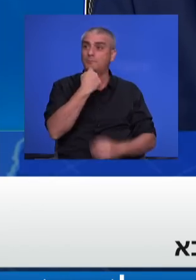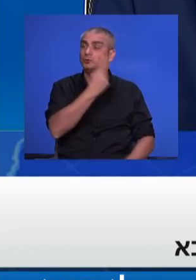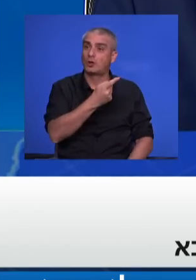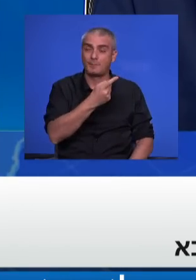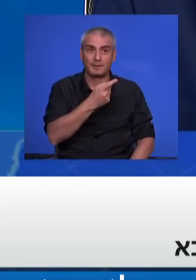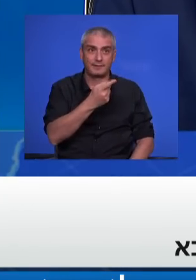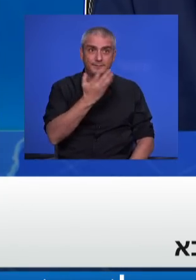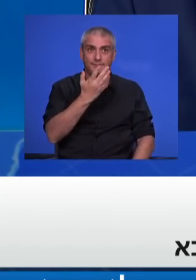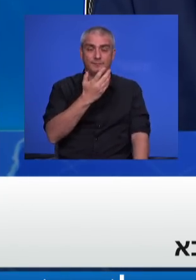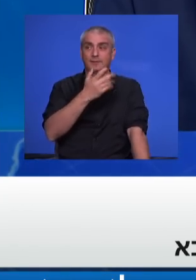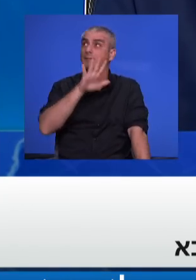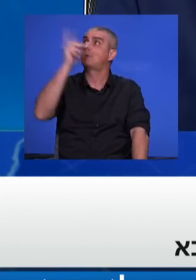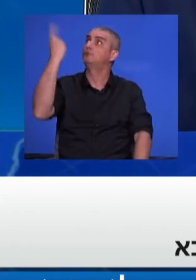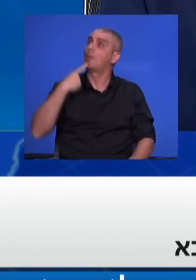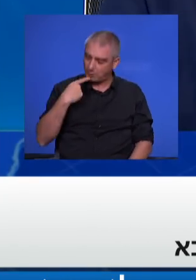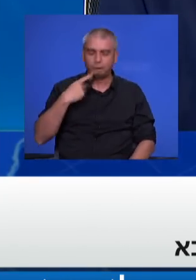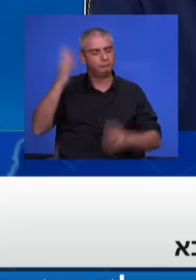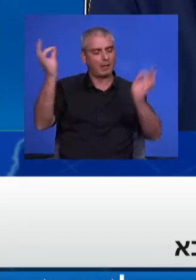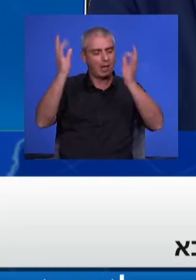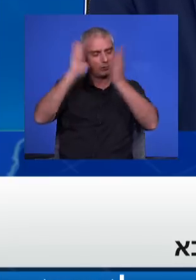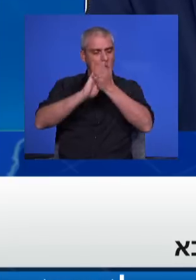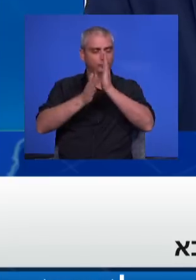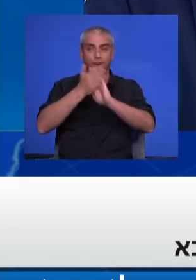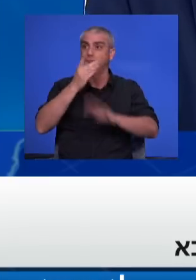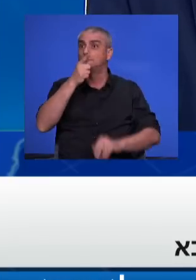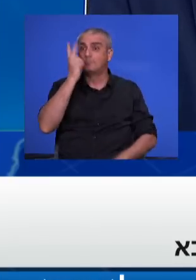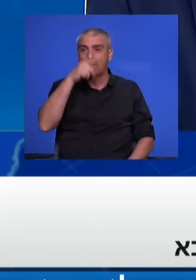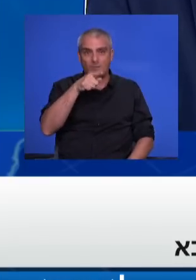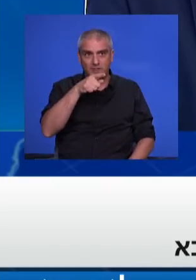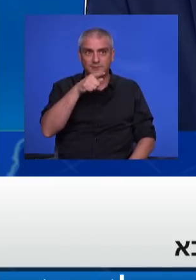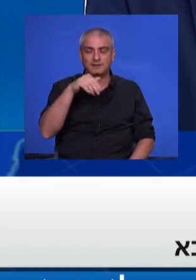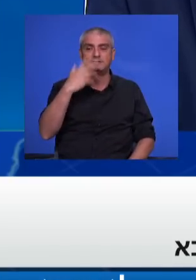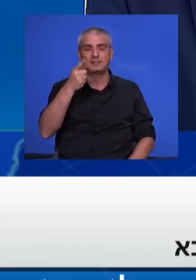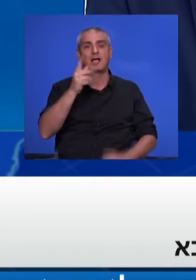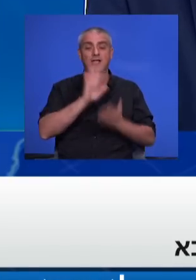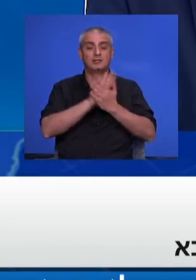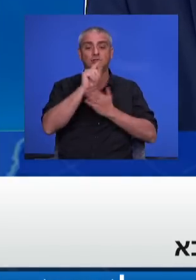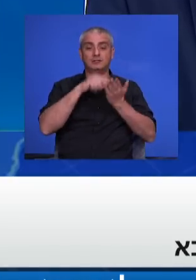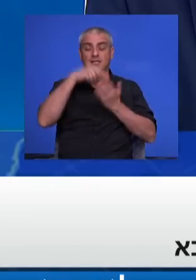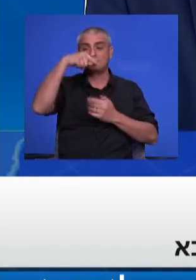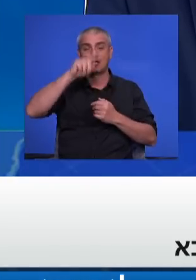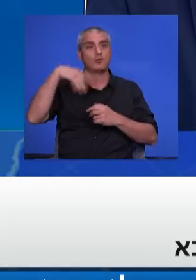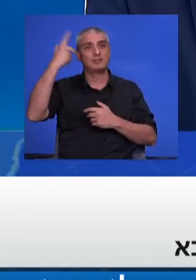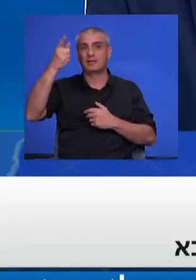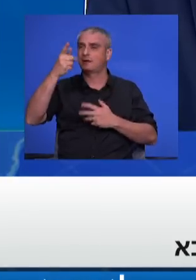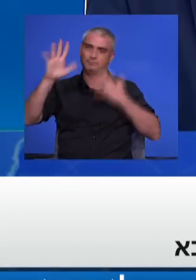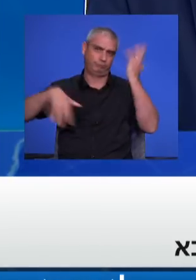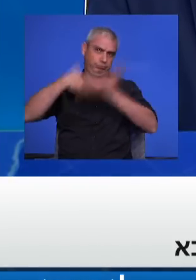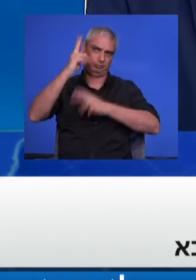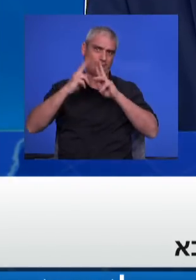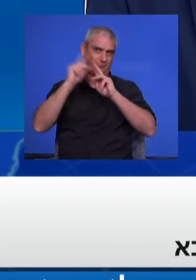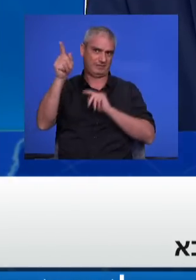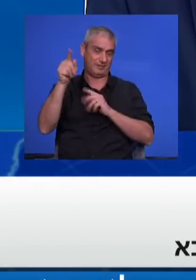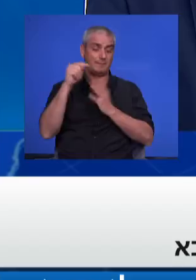הדרג הממשלתי, קדוש. במובן הזה, הולך להיות מה-19 בינואר, הולך להיות שמח, כי הם